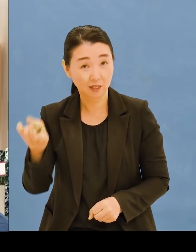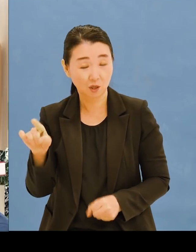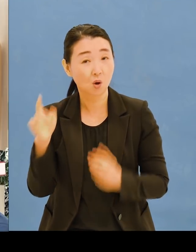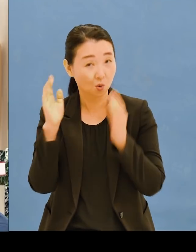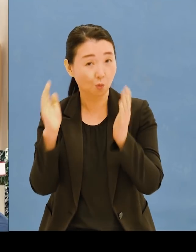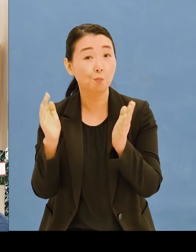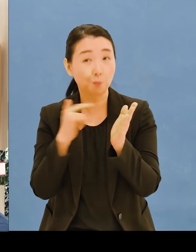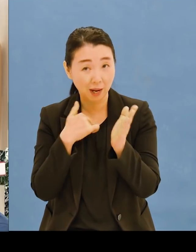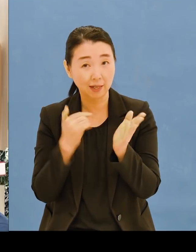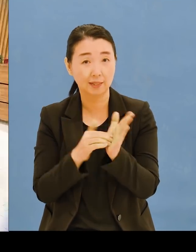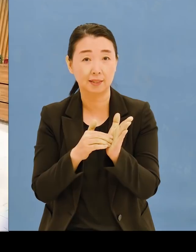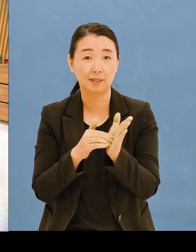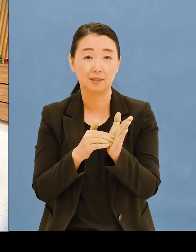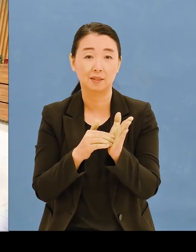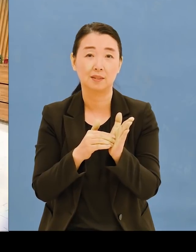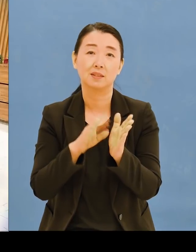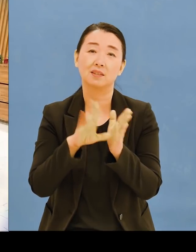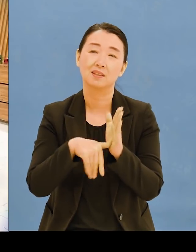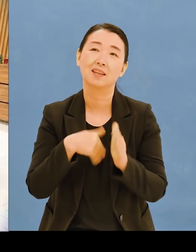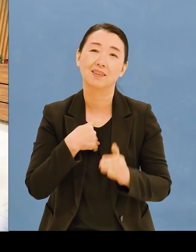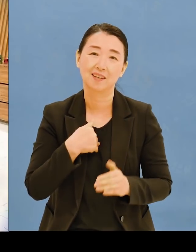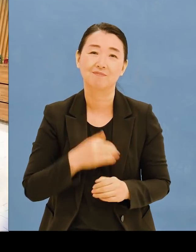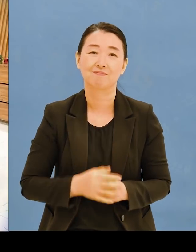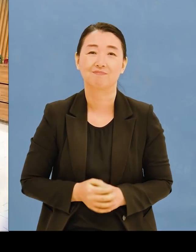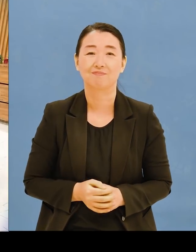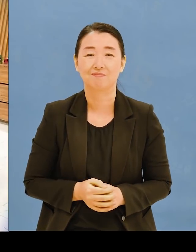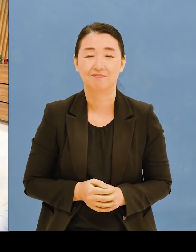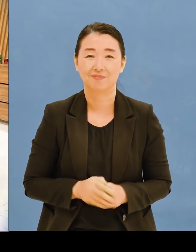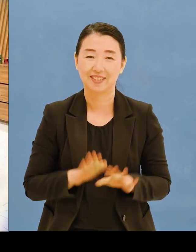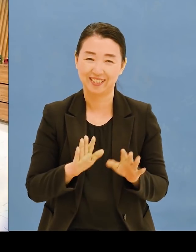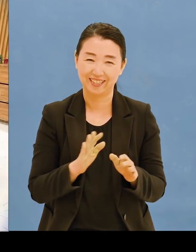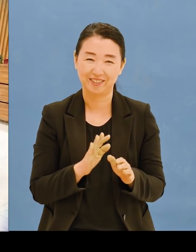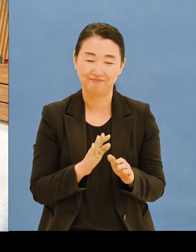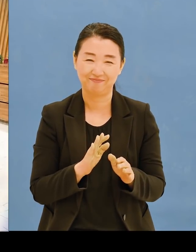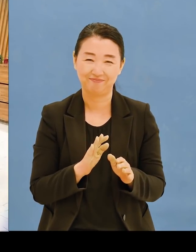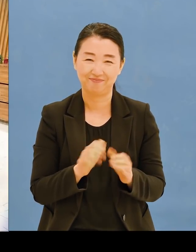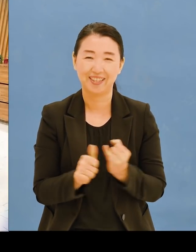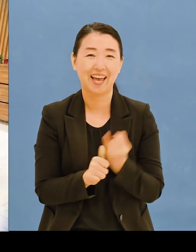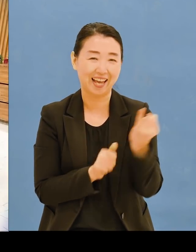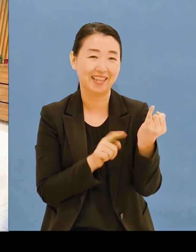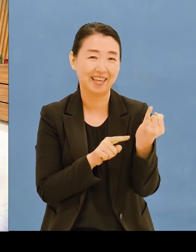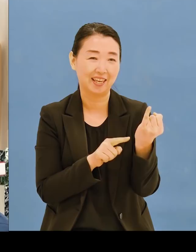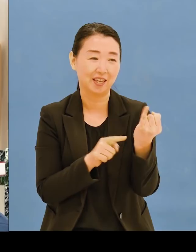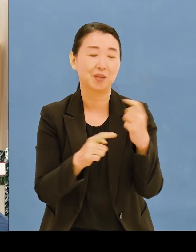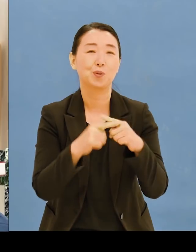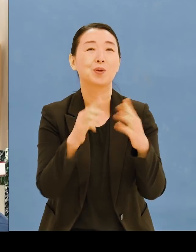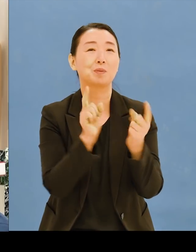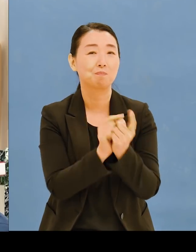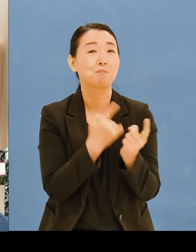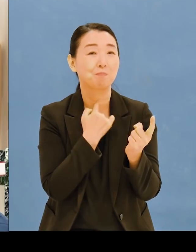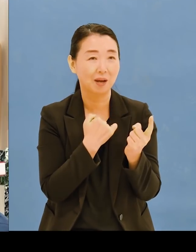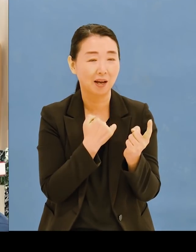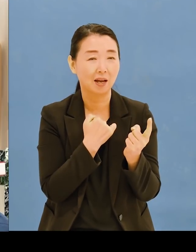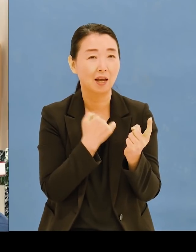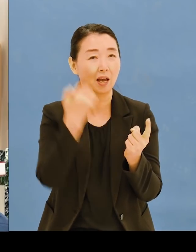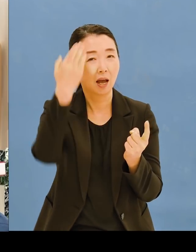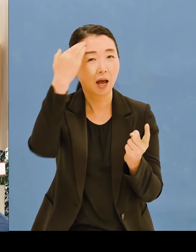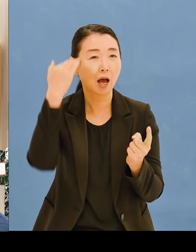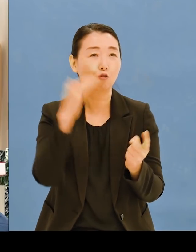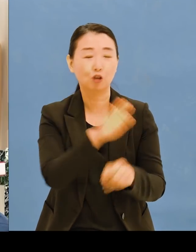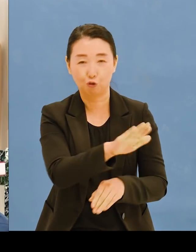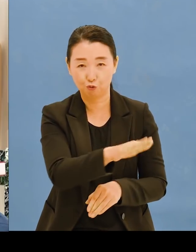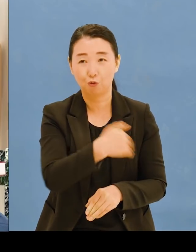가서 이제 공부를 했고 네. 제가 그때 이제 저희 지금의 아내를 교회에서 만나고 아내를 한국에